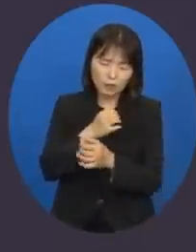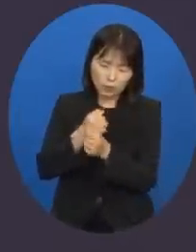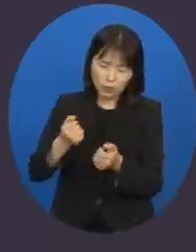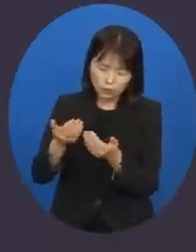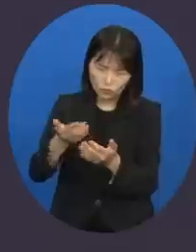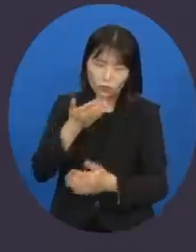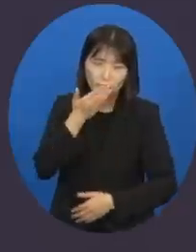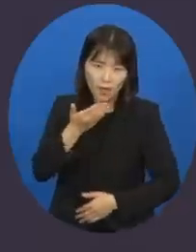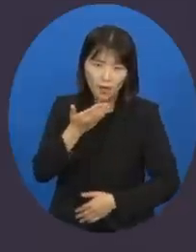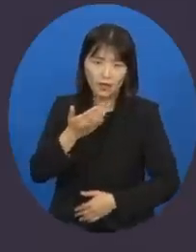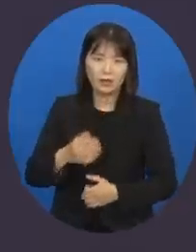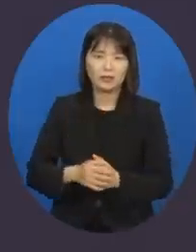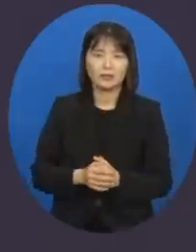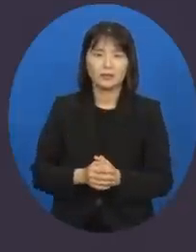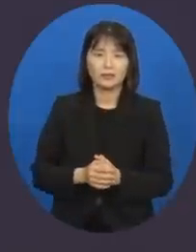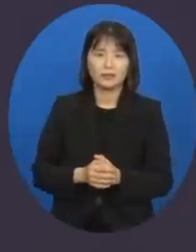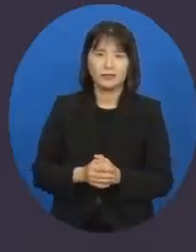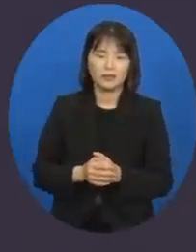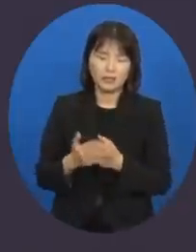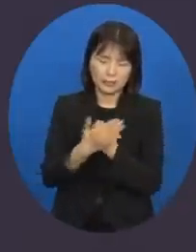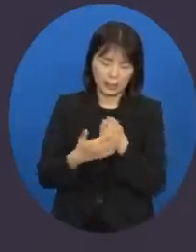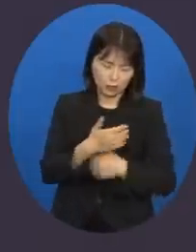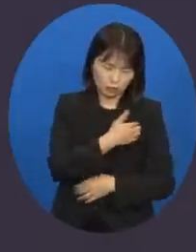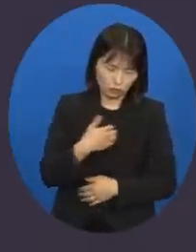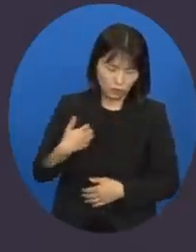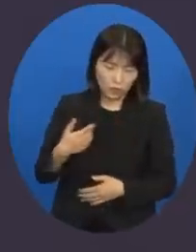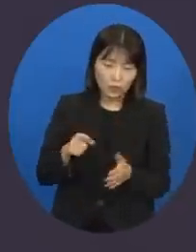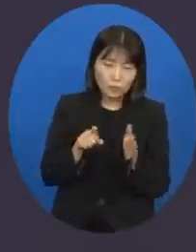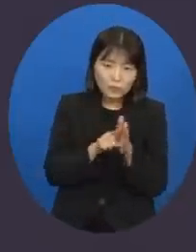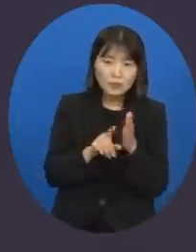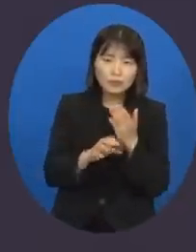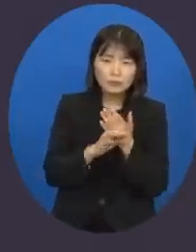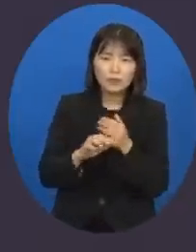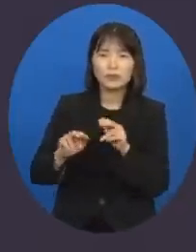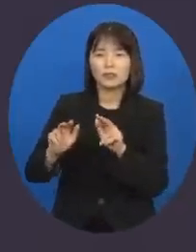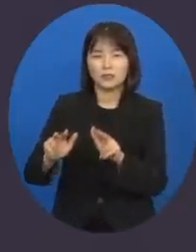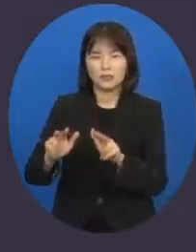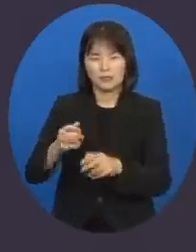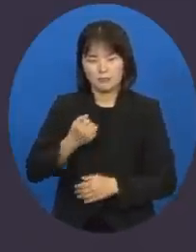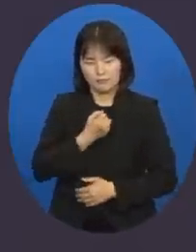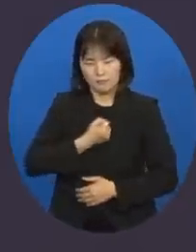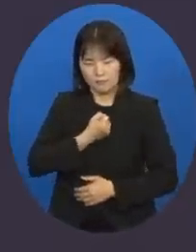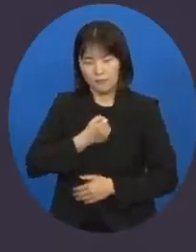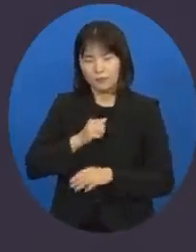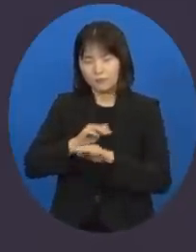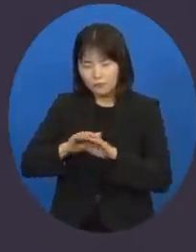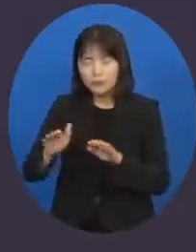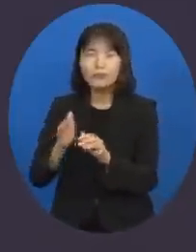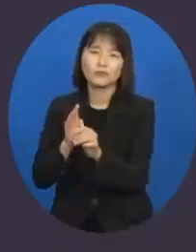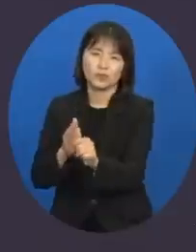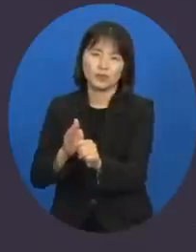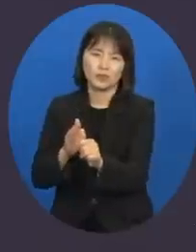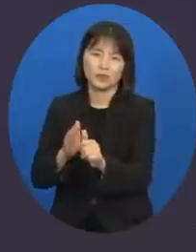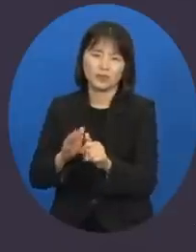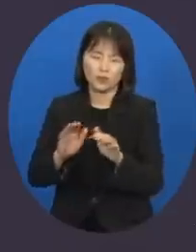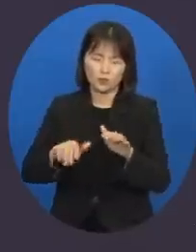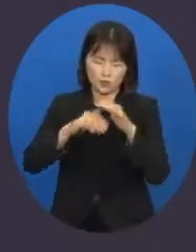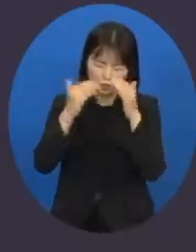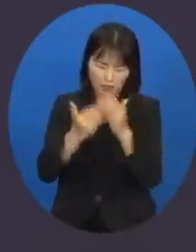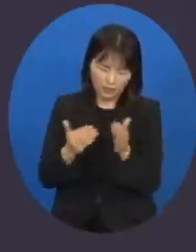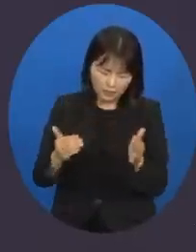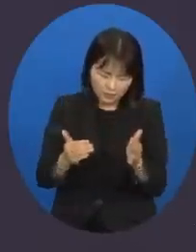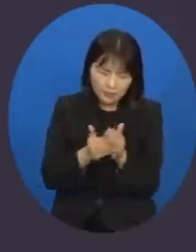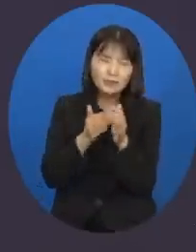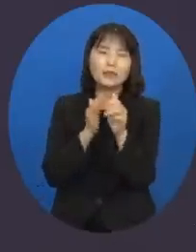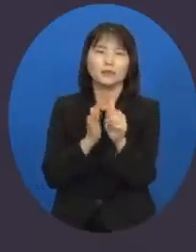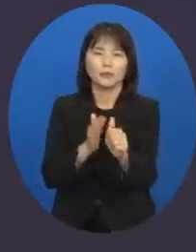그러므로 여러분 정말 은혜가 충분하다라고 믿는다면 이제는 원한 푸셔야 됩니다. 오늘로 이제 모든 것을 다 끝내셔야 돼요. 더